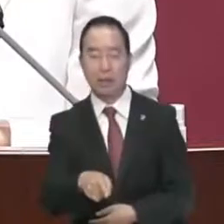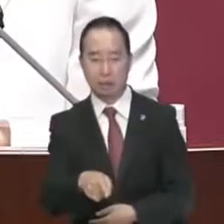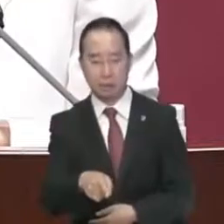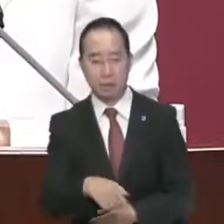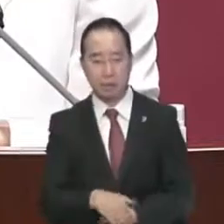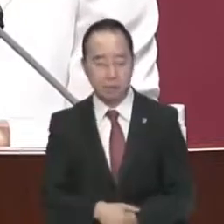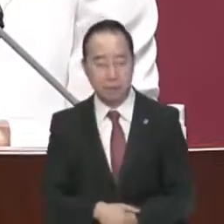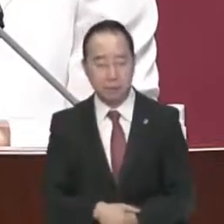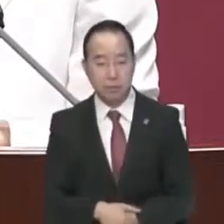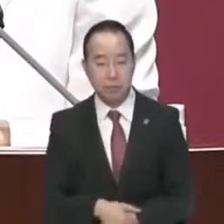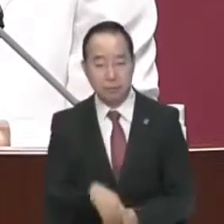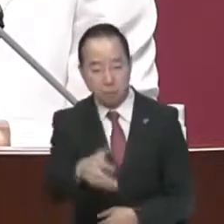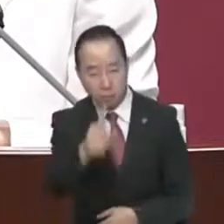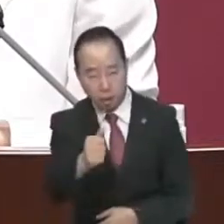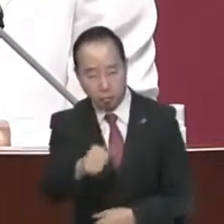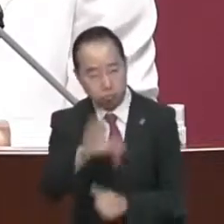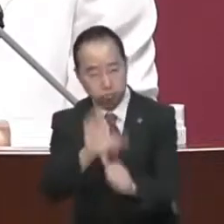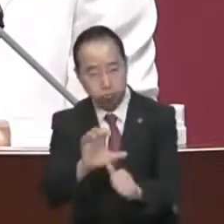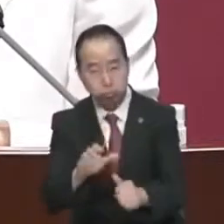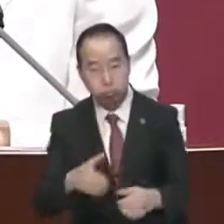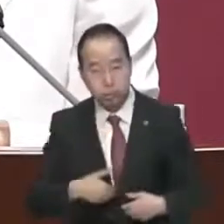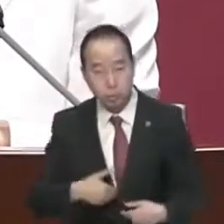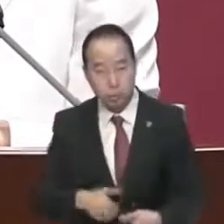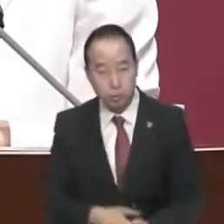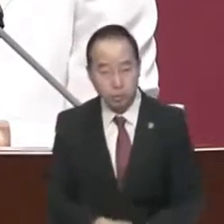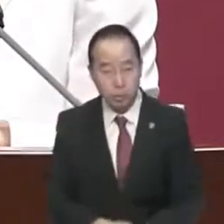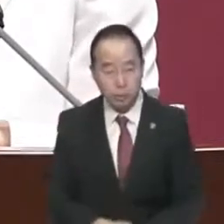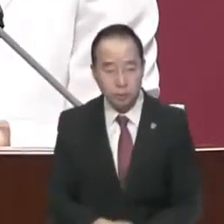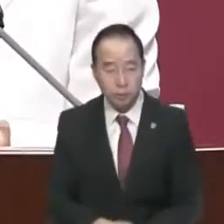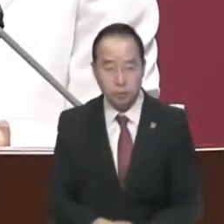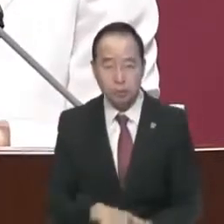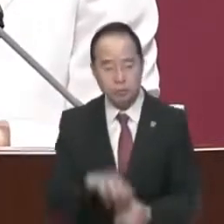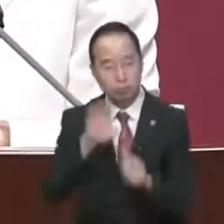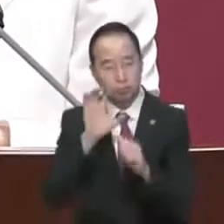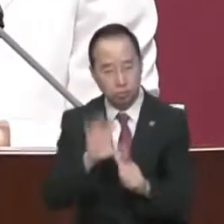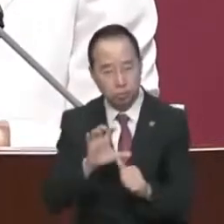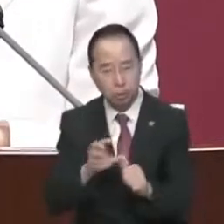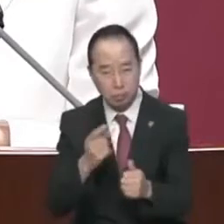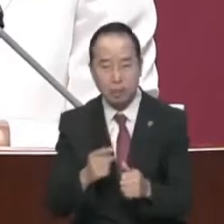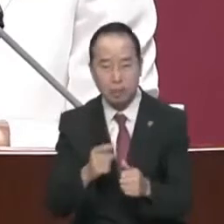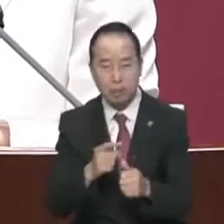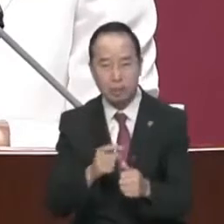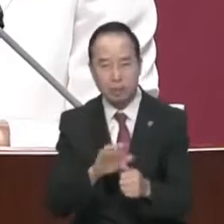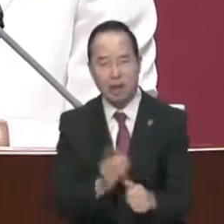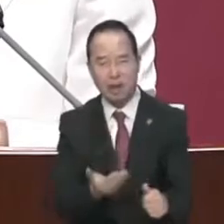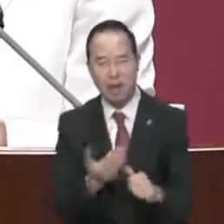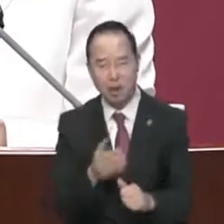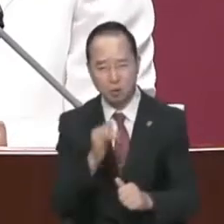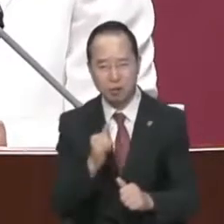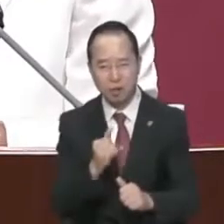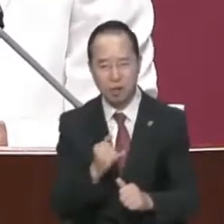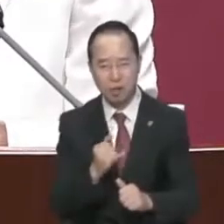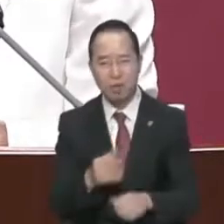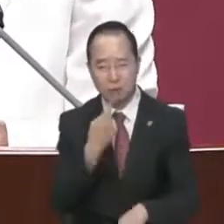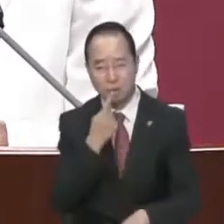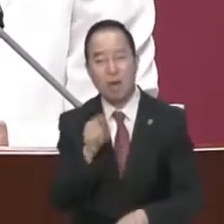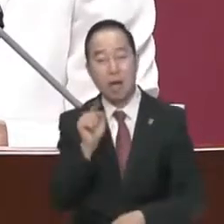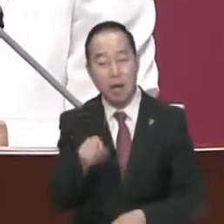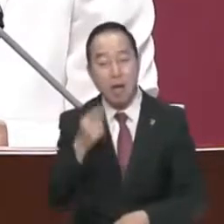그렇다면 기관장을 문책해야 되지 않을까요? 예, 뭐 문책보다는 이제 잘 따르게 하는 게 우선이겠죠. 일단